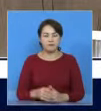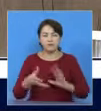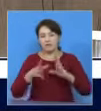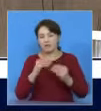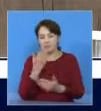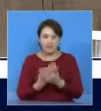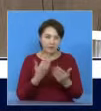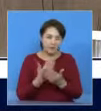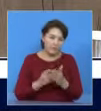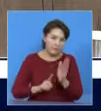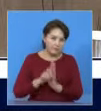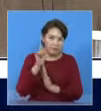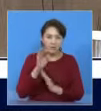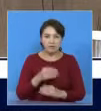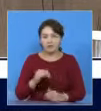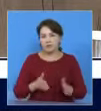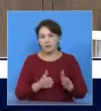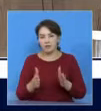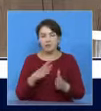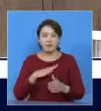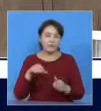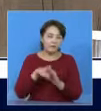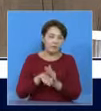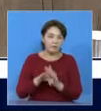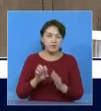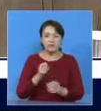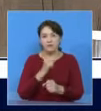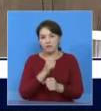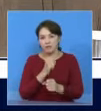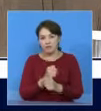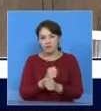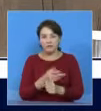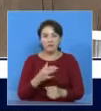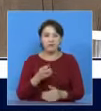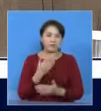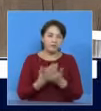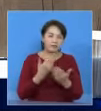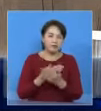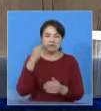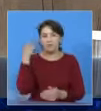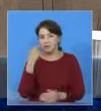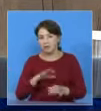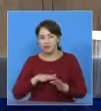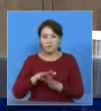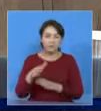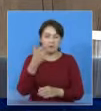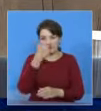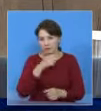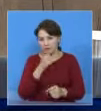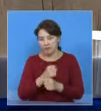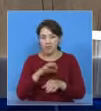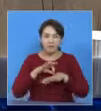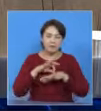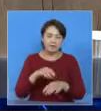Общественные советы, созданные в рамках дорожной карты, вносят свой вклад в ее реализацию. Члены совета качественно выполняют свою работу.